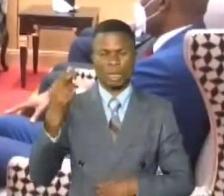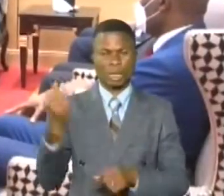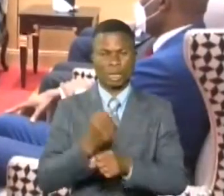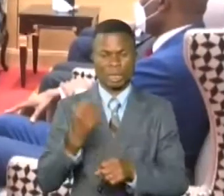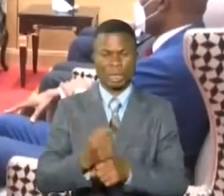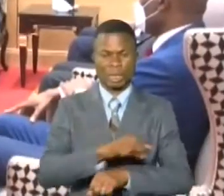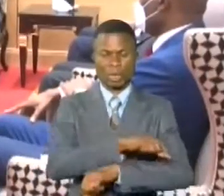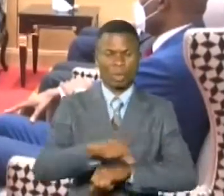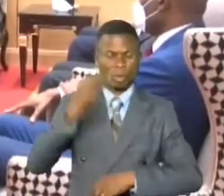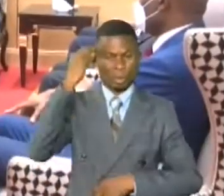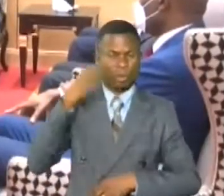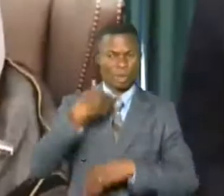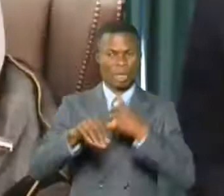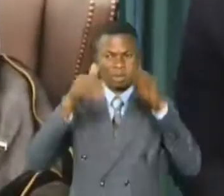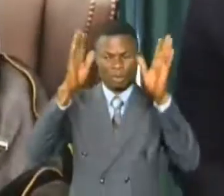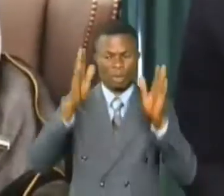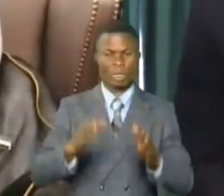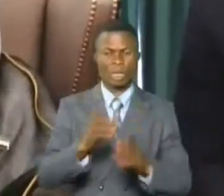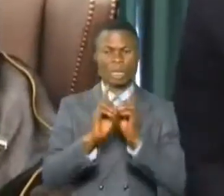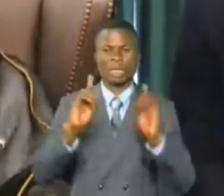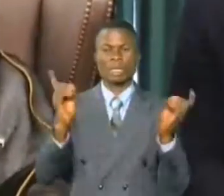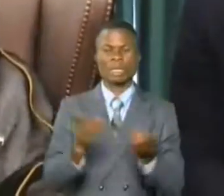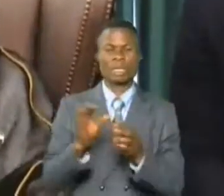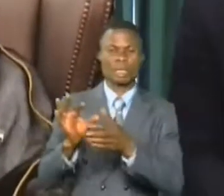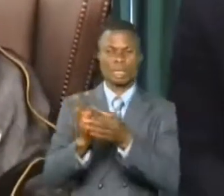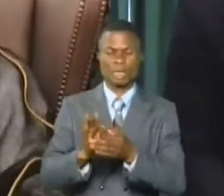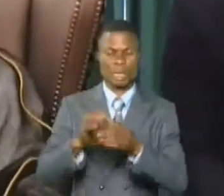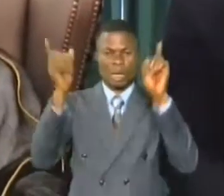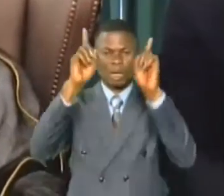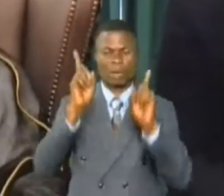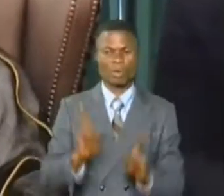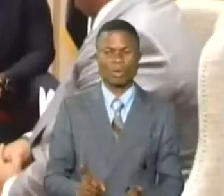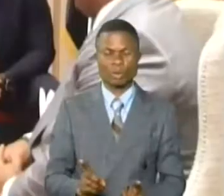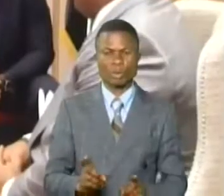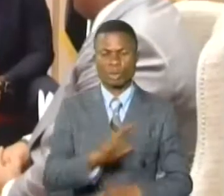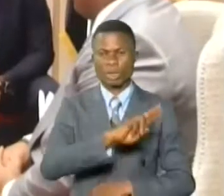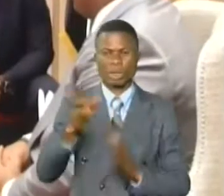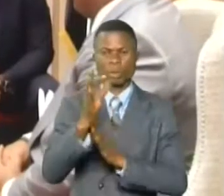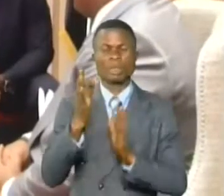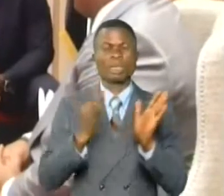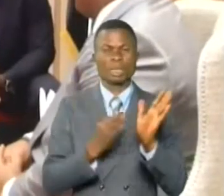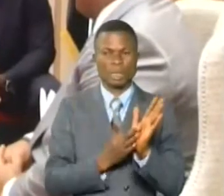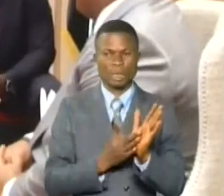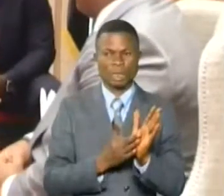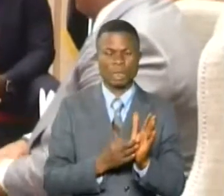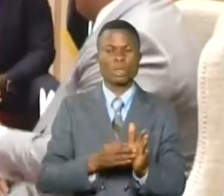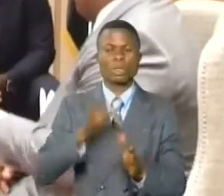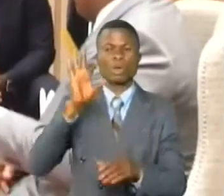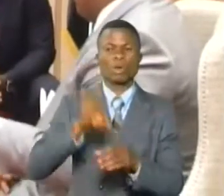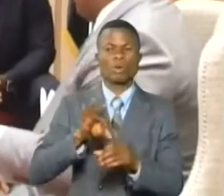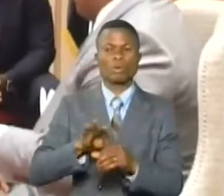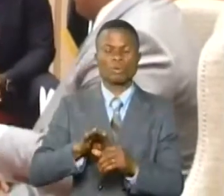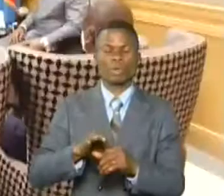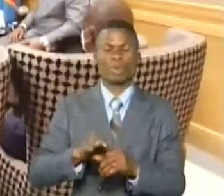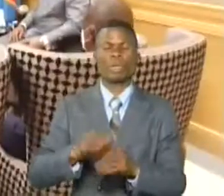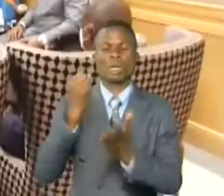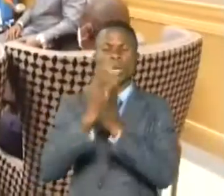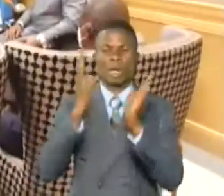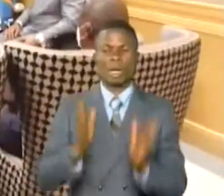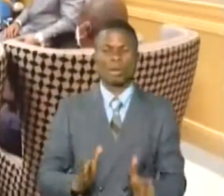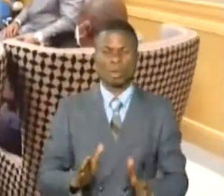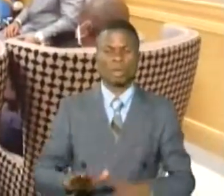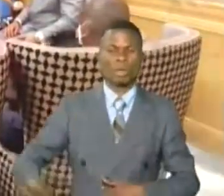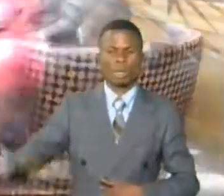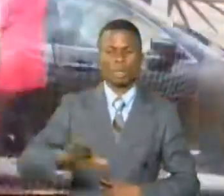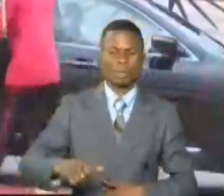des Affaires étrangères, au département de relations américaines. En 2018, il a été nommé ambassadeur des Émirats arabes unis